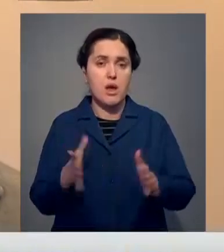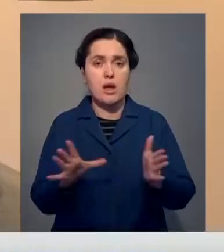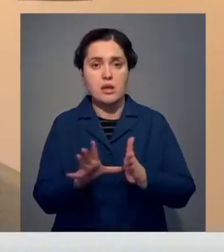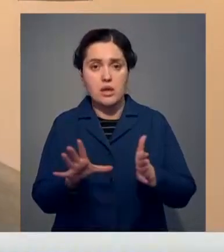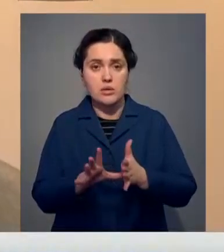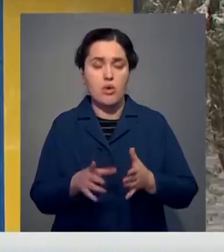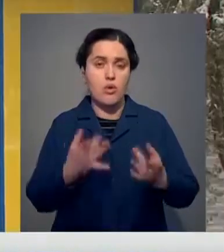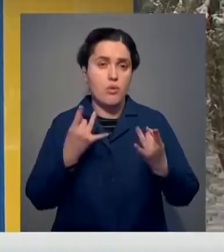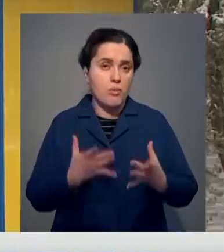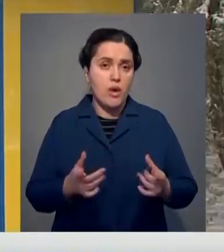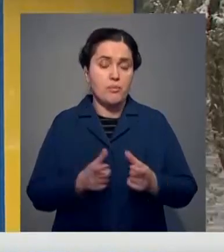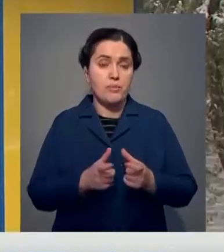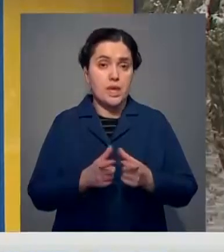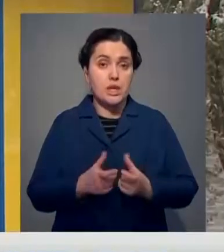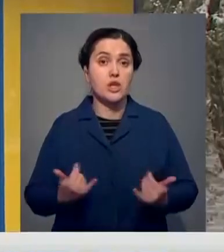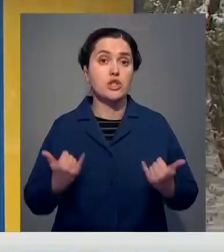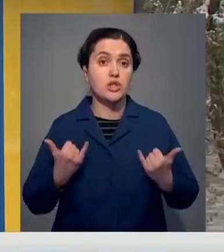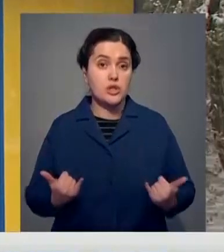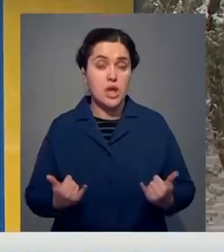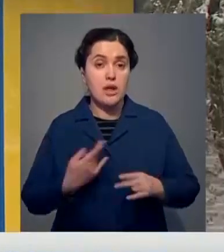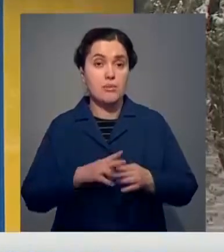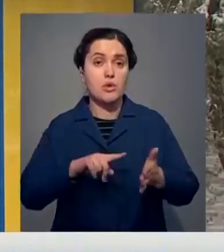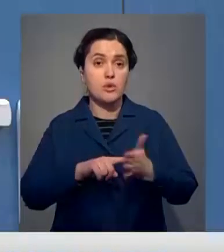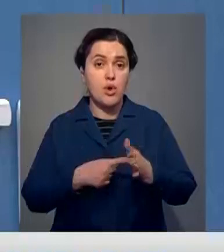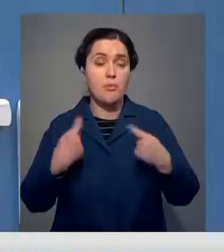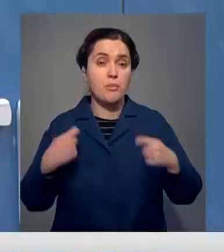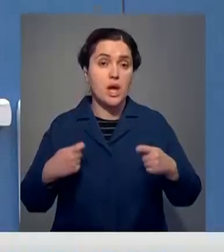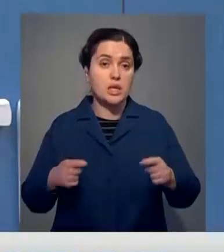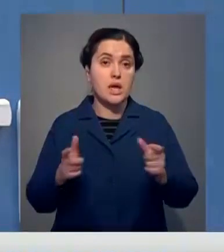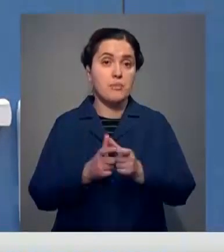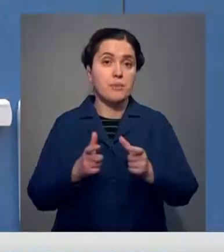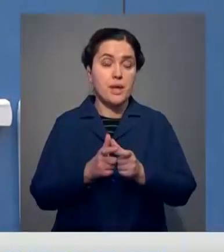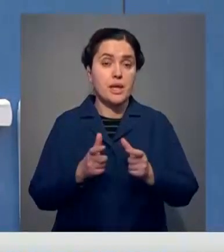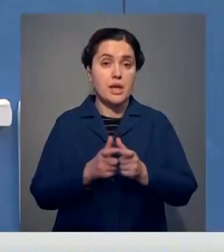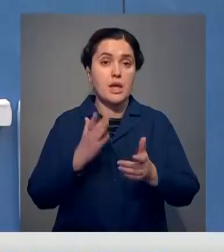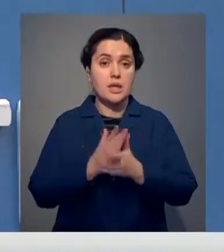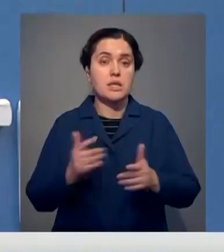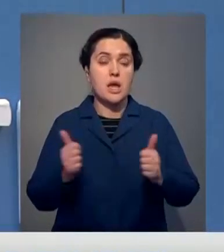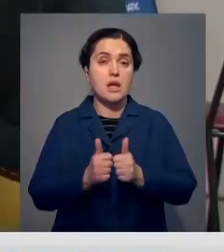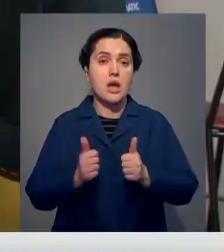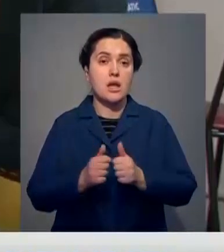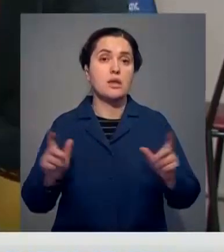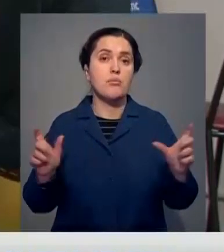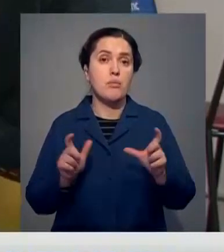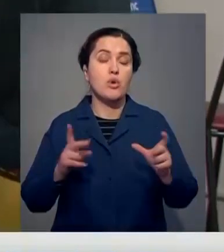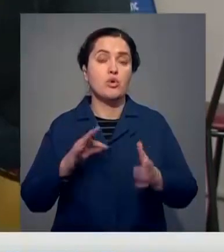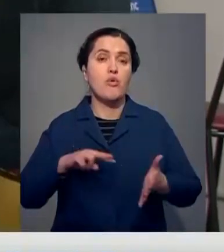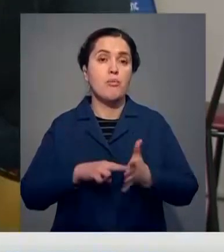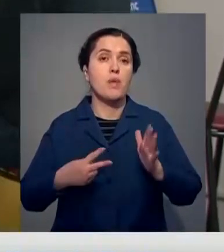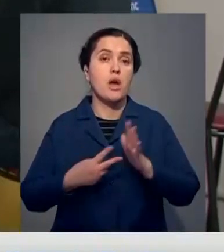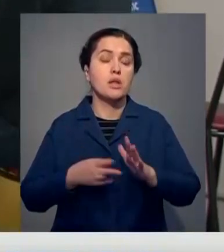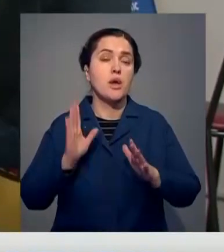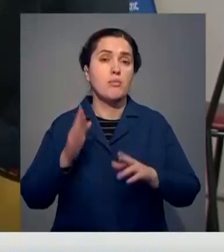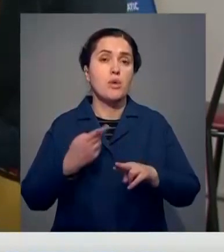то классические, любые. Сейчас точки продаж билетов и терминалы расположены в основном в небольших магазинах. Но в планах создателей